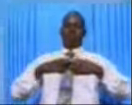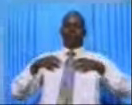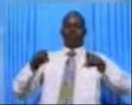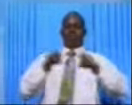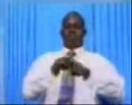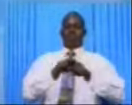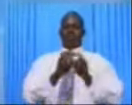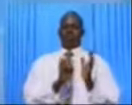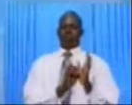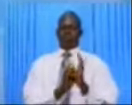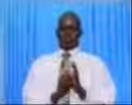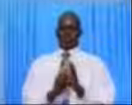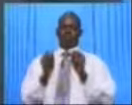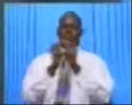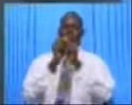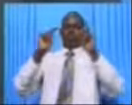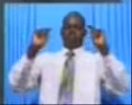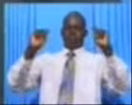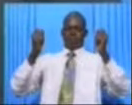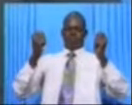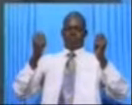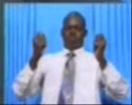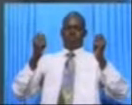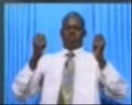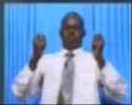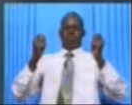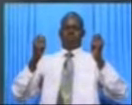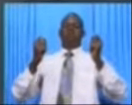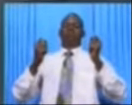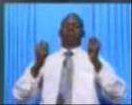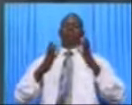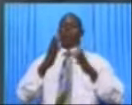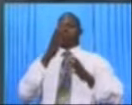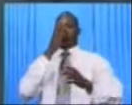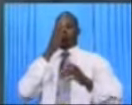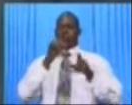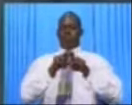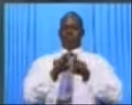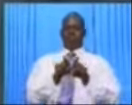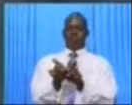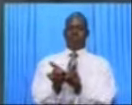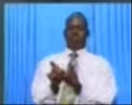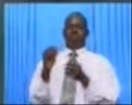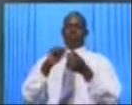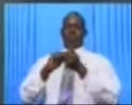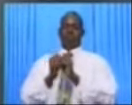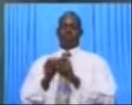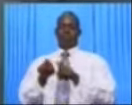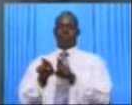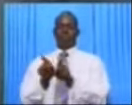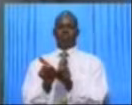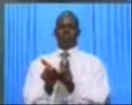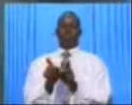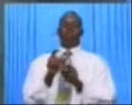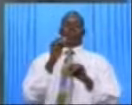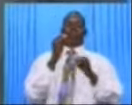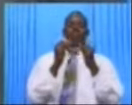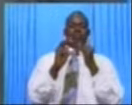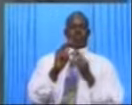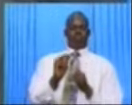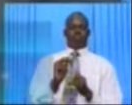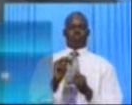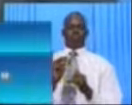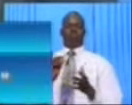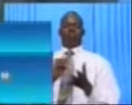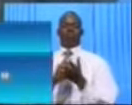mais avec des typologies de consommateurs qui sont différentes, avec des problématiques qui sont différentes. Et puis sinon,